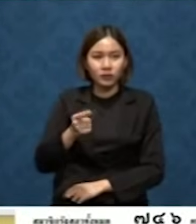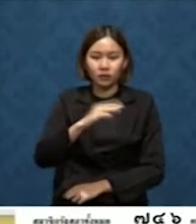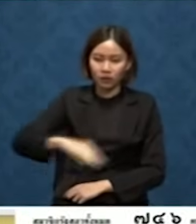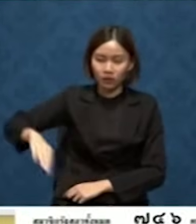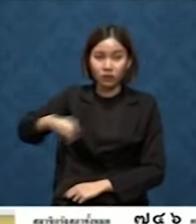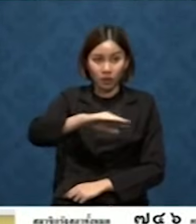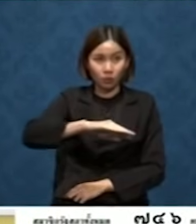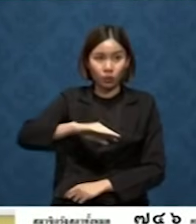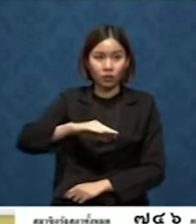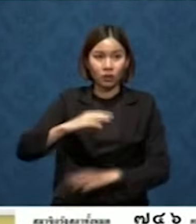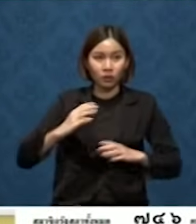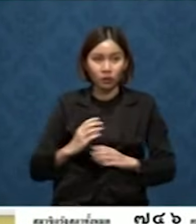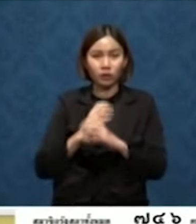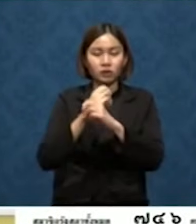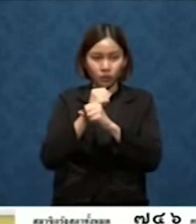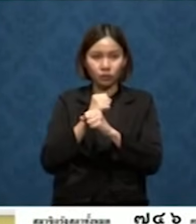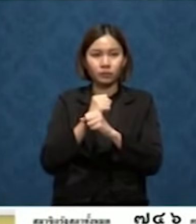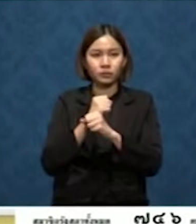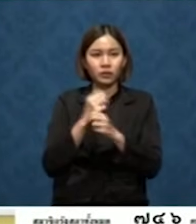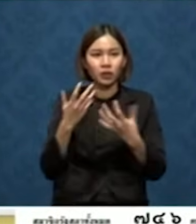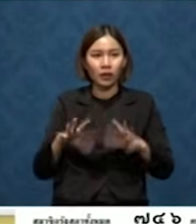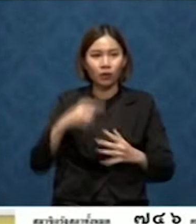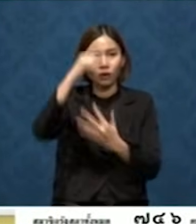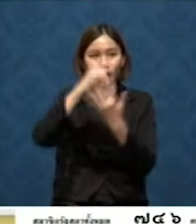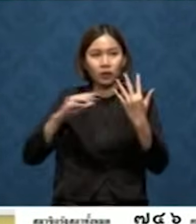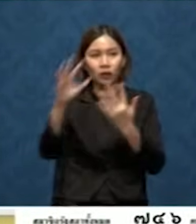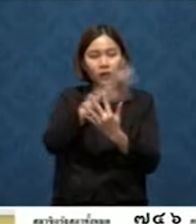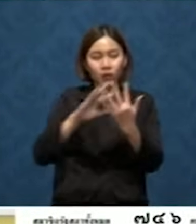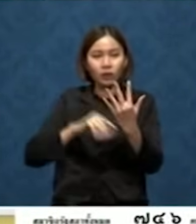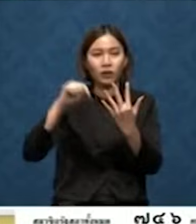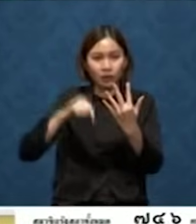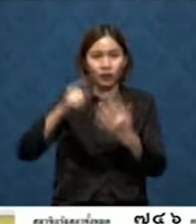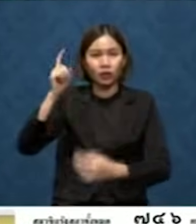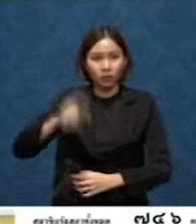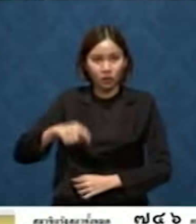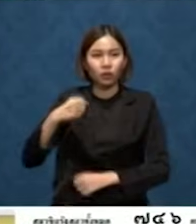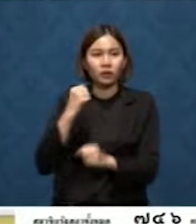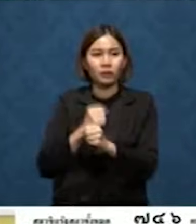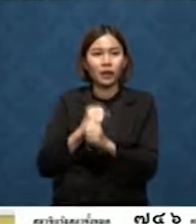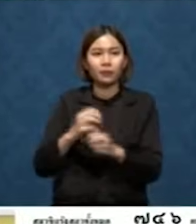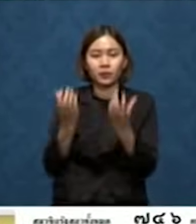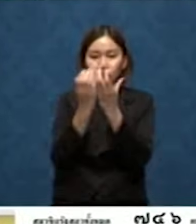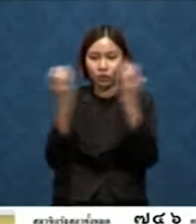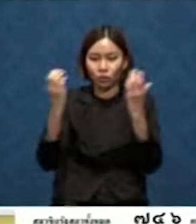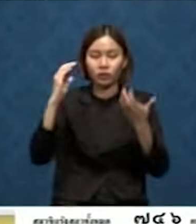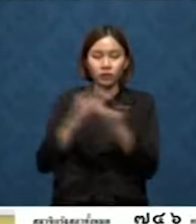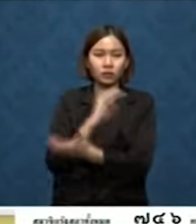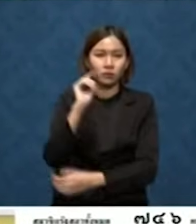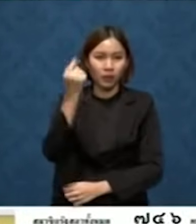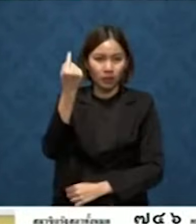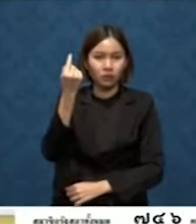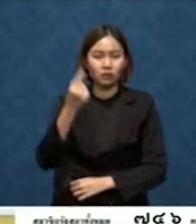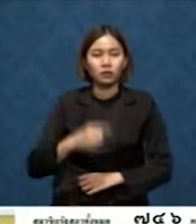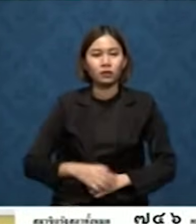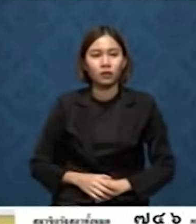เคยได้ข้อสรุปร่วมกันแล้วครับว่าประเทศนี้จำเป็นต้องมีการจัดทำรัฐธรรมนูญฉบับใหม่